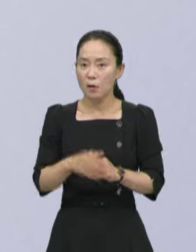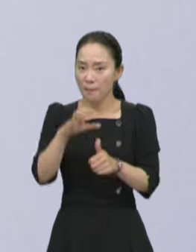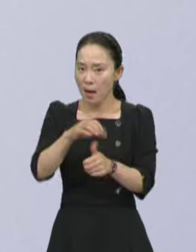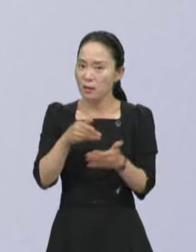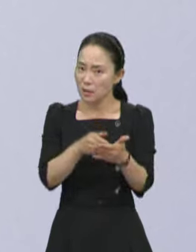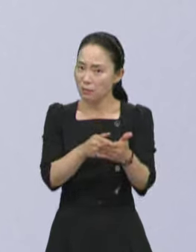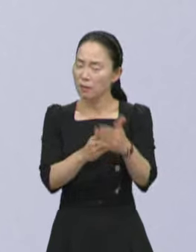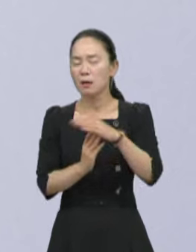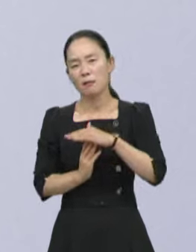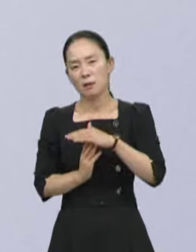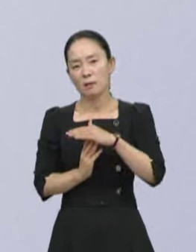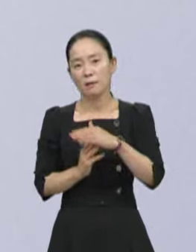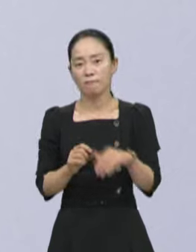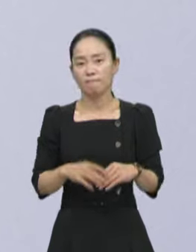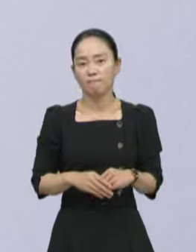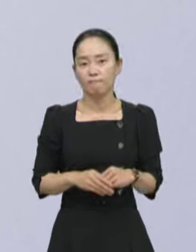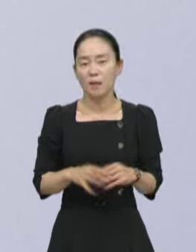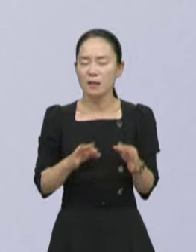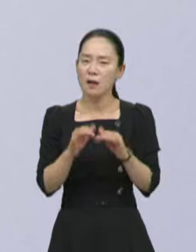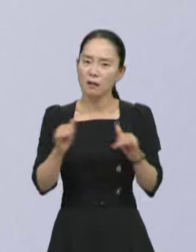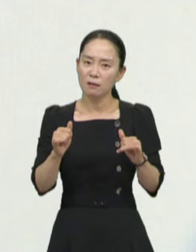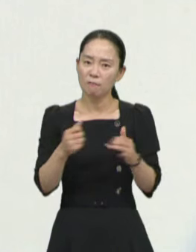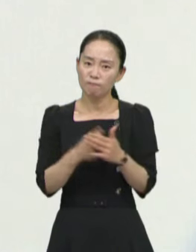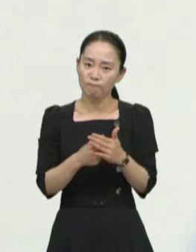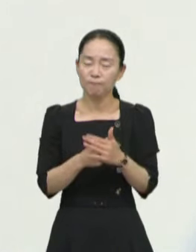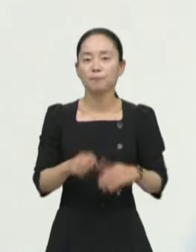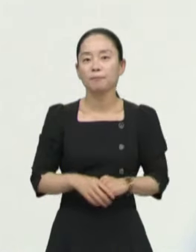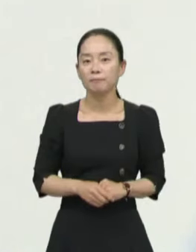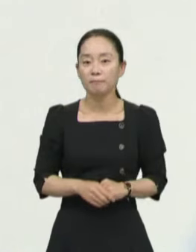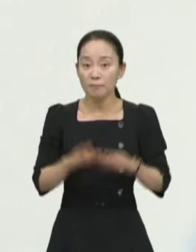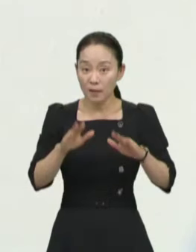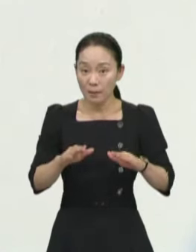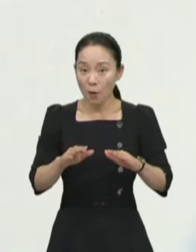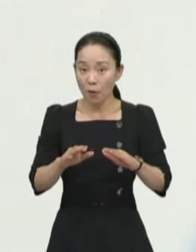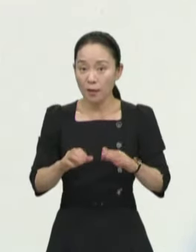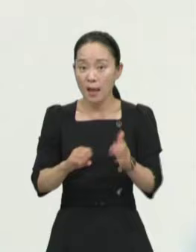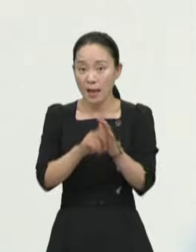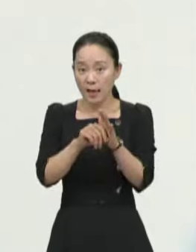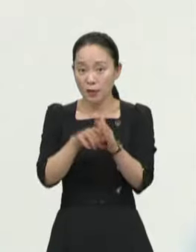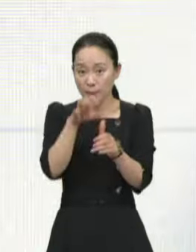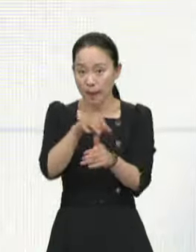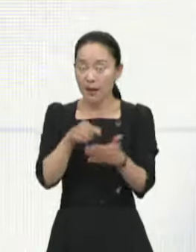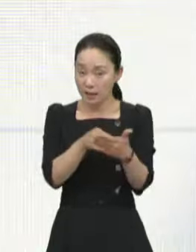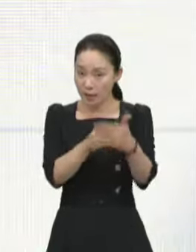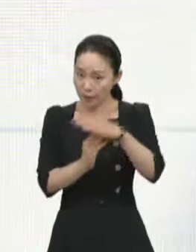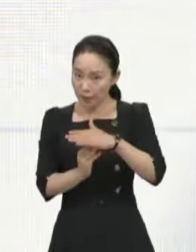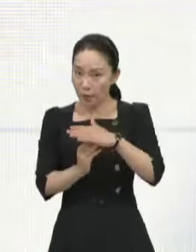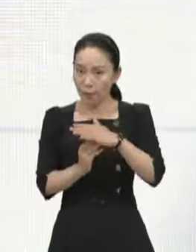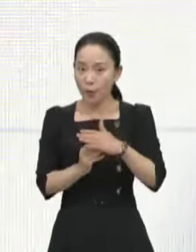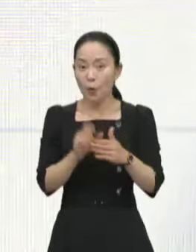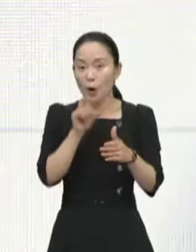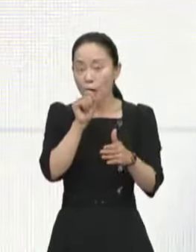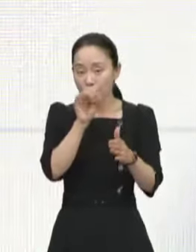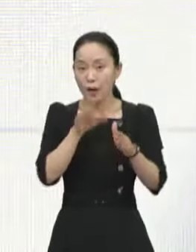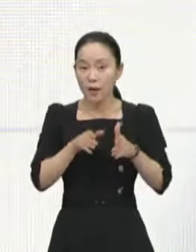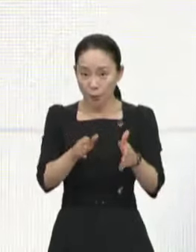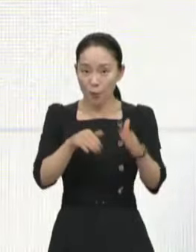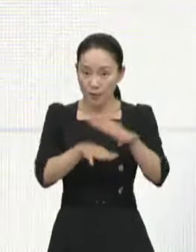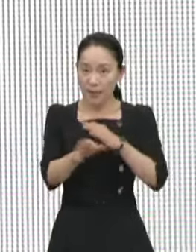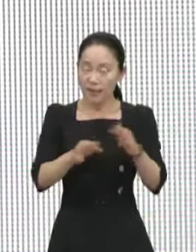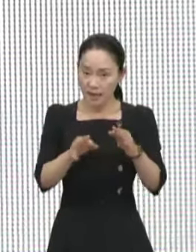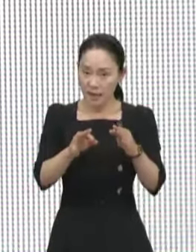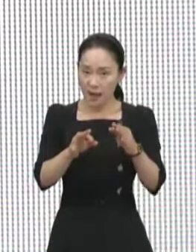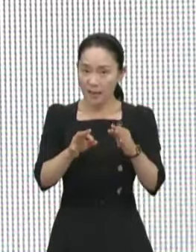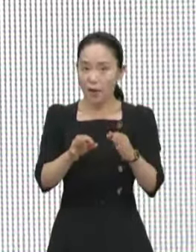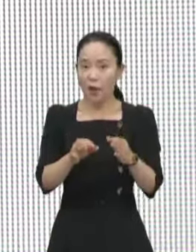했는데 기각이 됐다는 거는 상인들한테는 이번 가처분 신청 기각 결정으로 중앙로 지하상가 경쟁 입찰